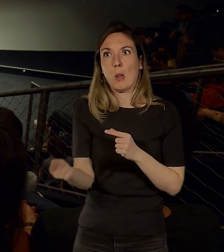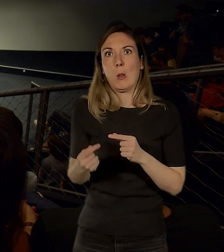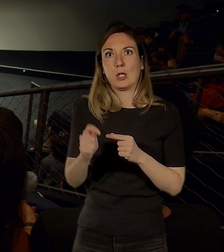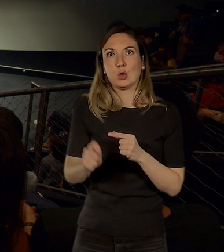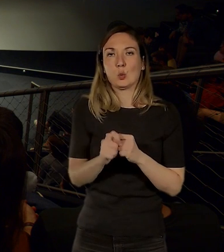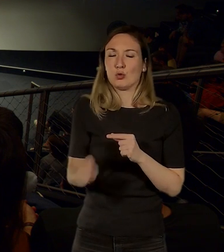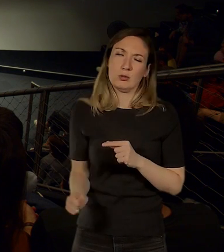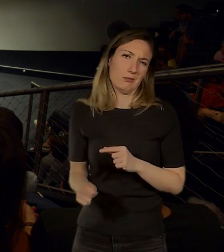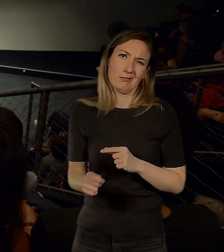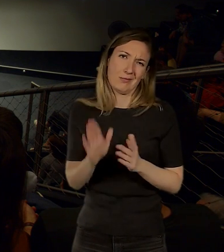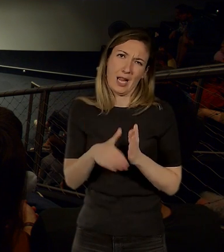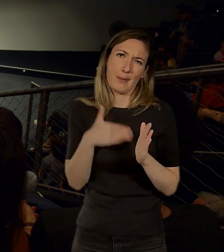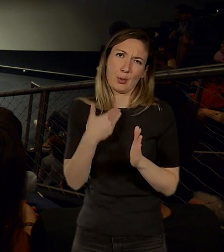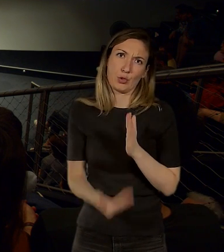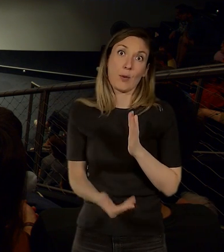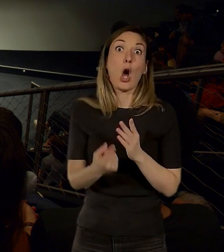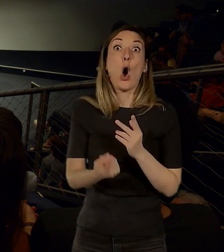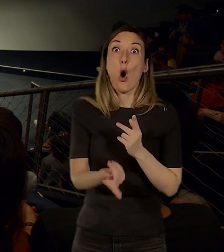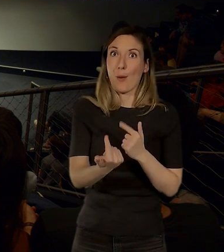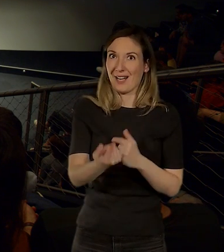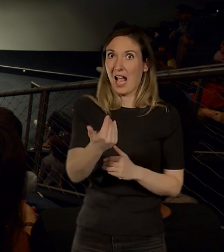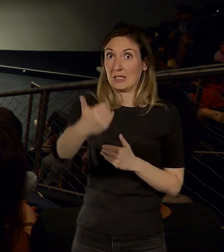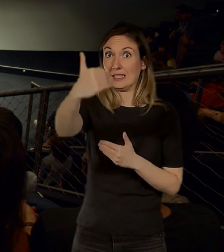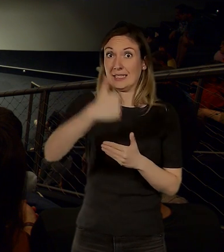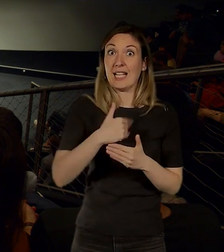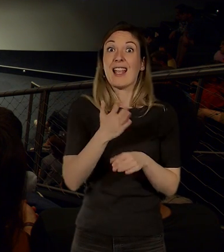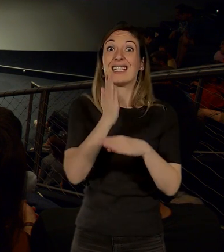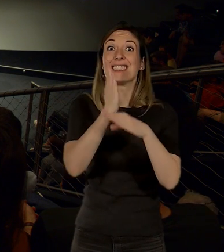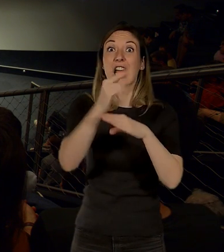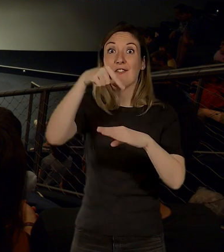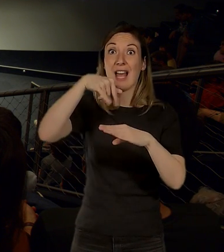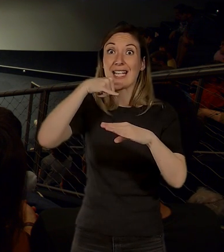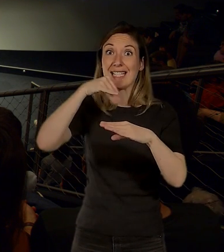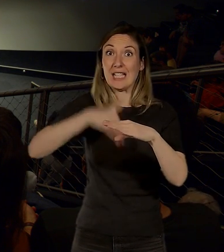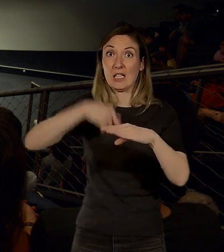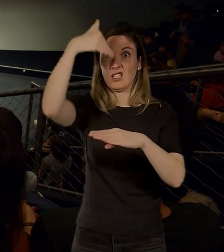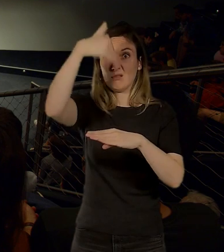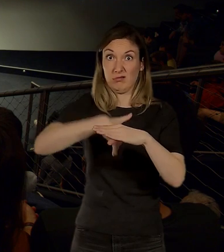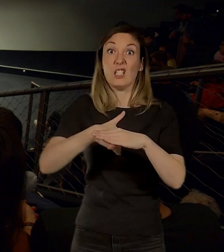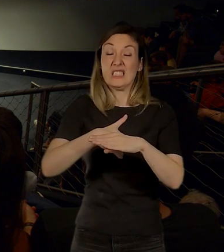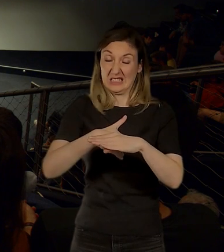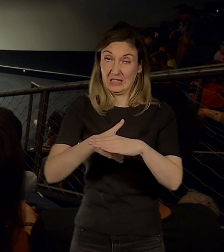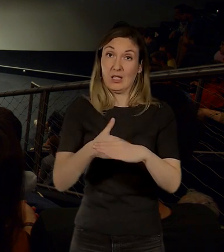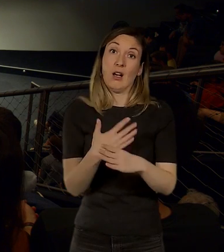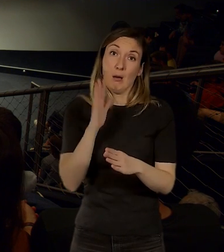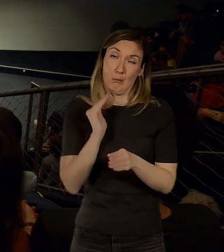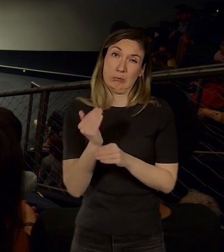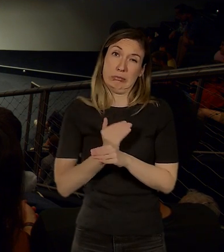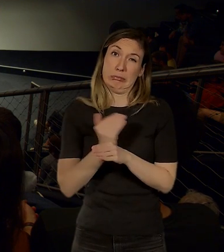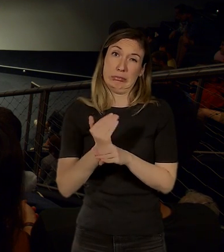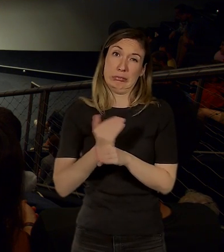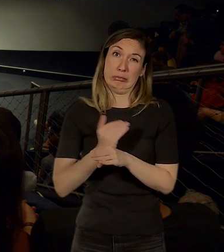a naopak v tom směru teda opačném, tam bývá teda zácpa tak pravidelně, že si myslím, že už na tom zase nesejde, protože